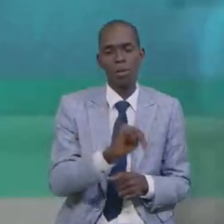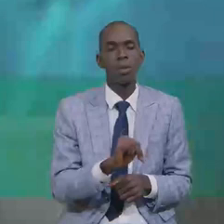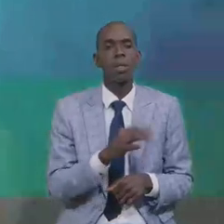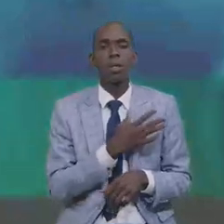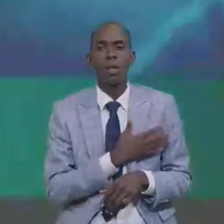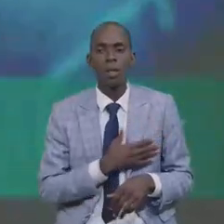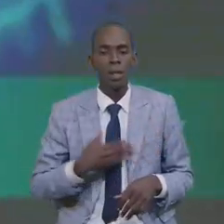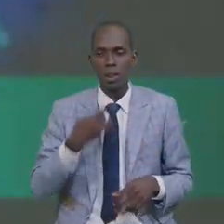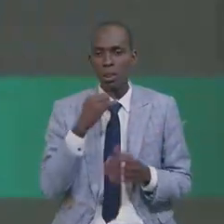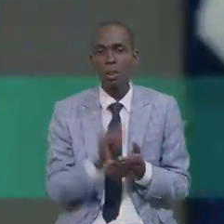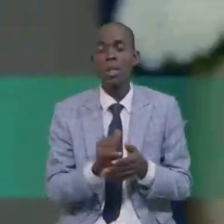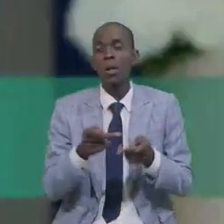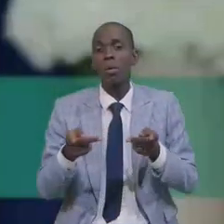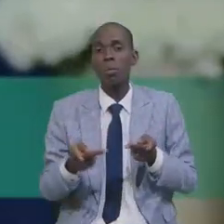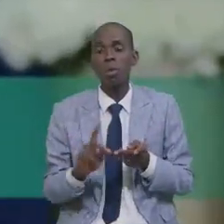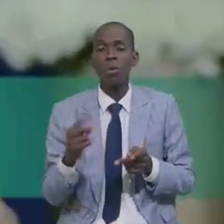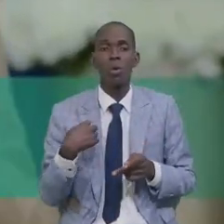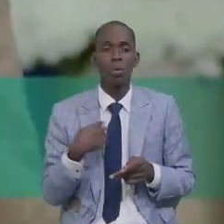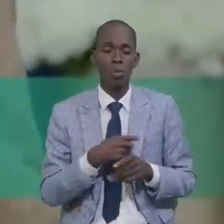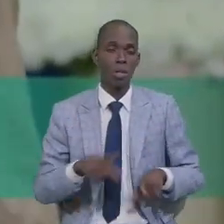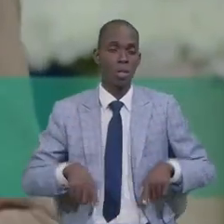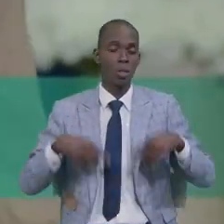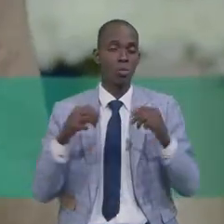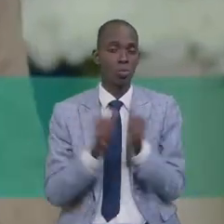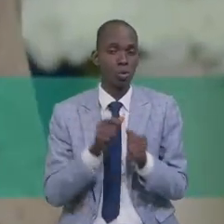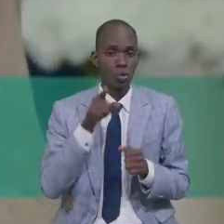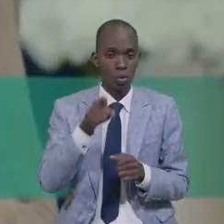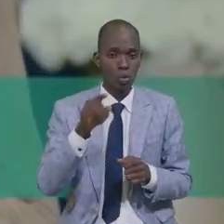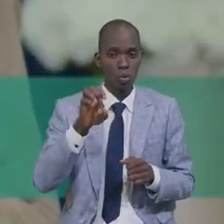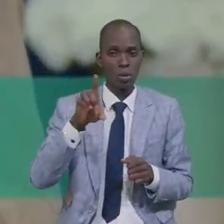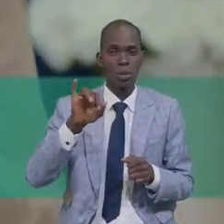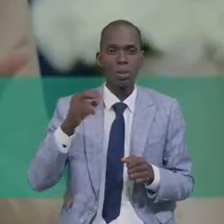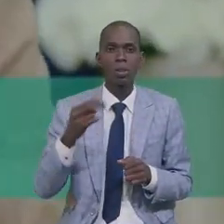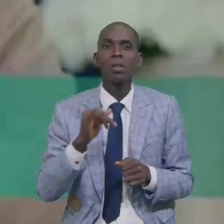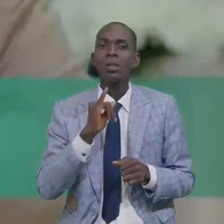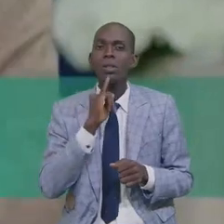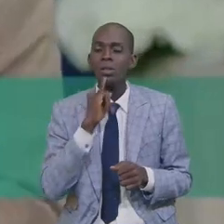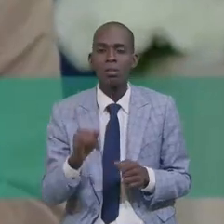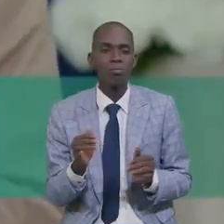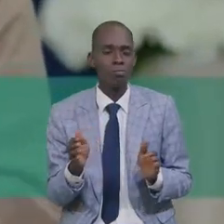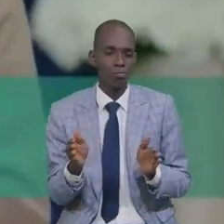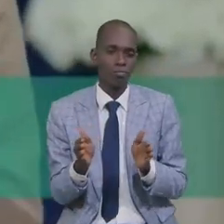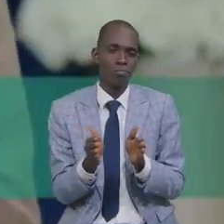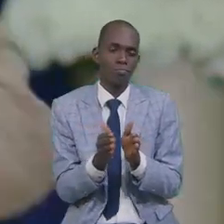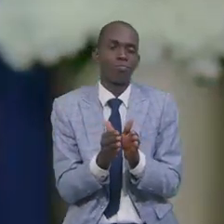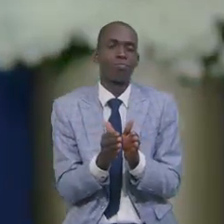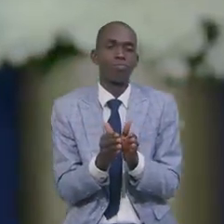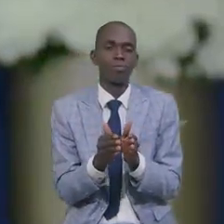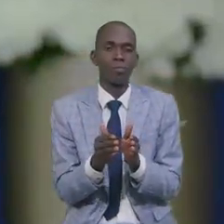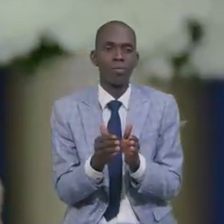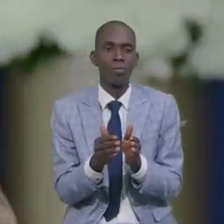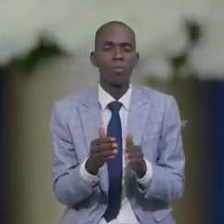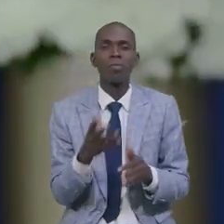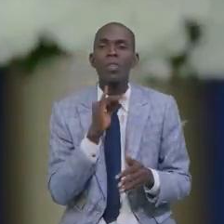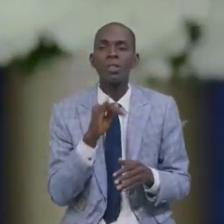avec eux. On dit le lieu où nous sommes est trop étroit pour nous. Trop étroit, trop